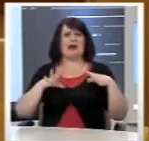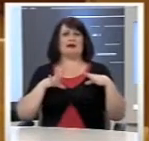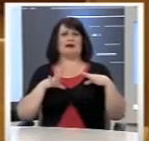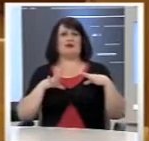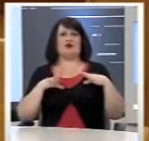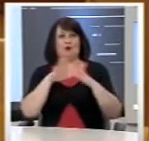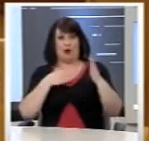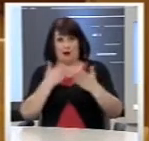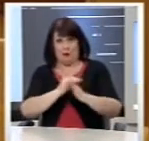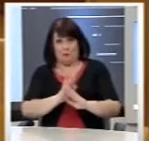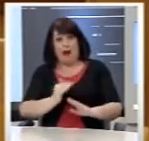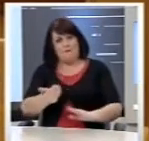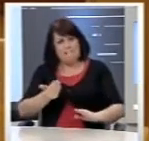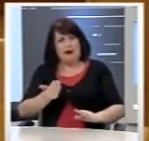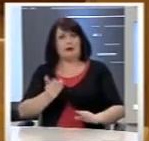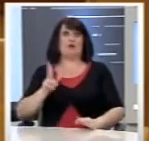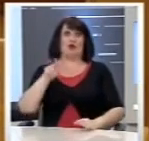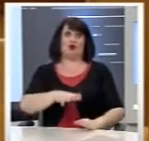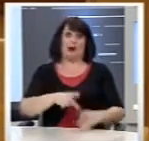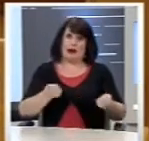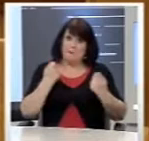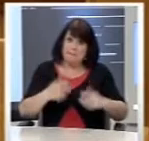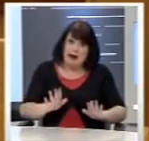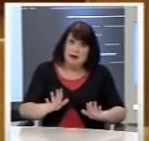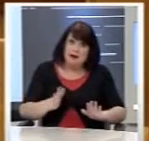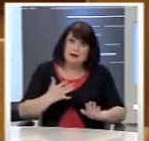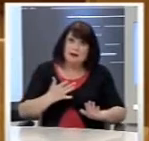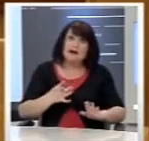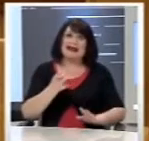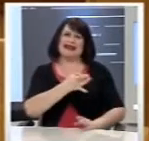προγράμματος. Αυτό έκανε η Πορτογαλία, αυτό έκανε η